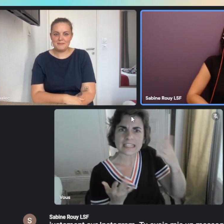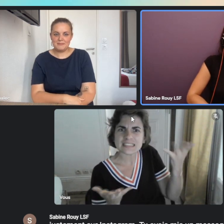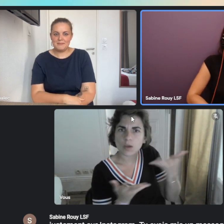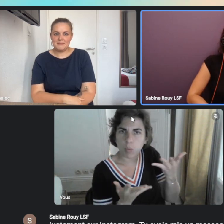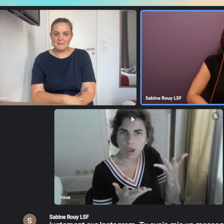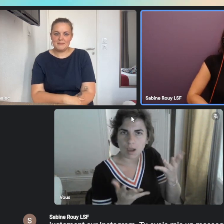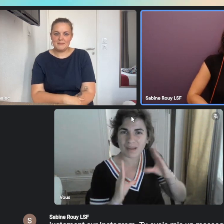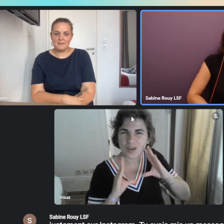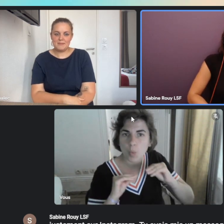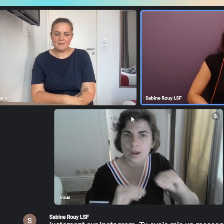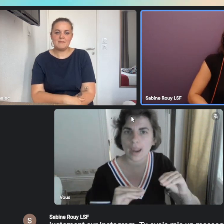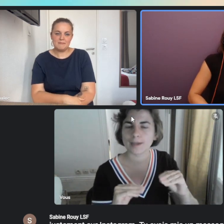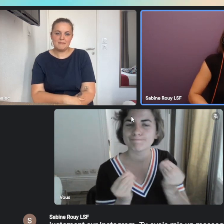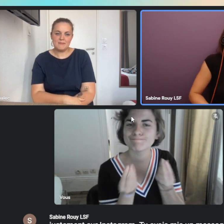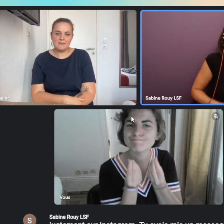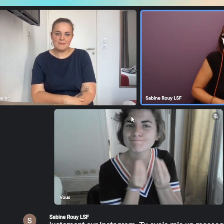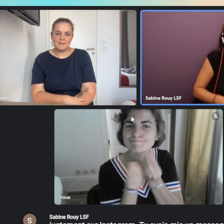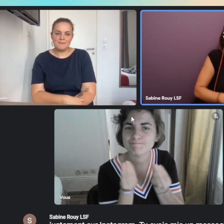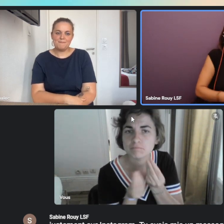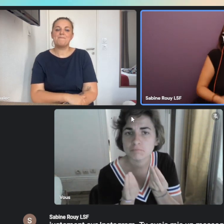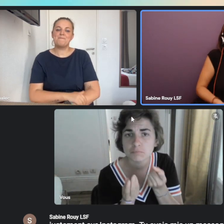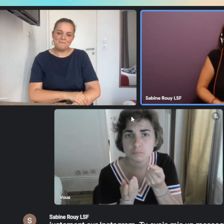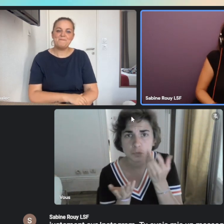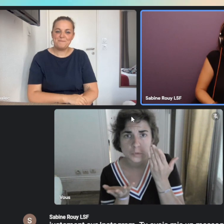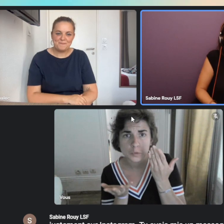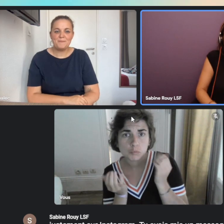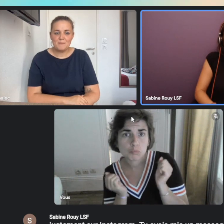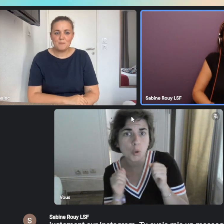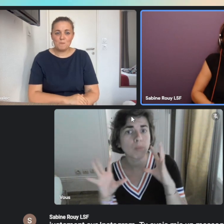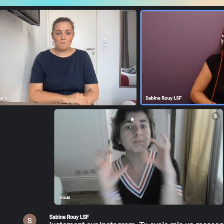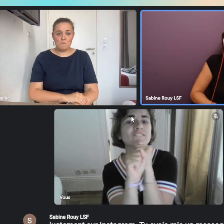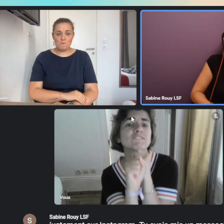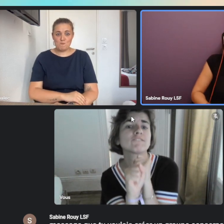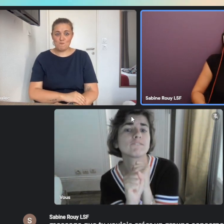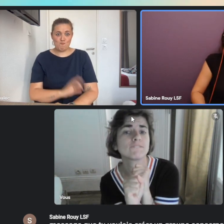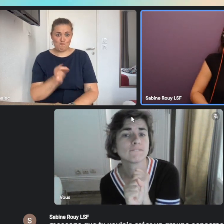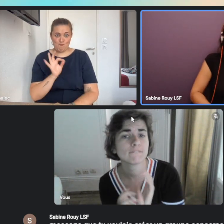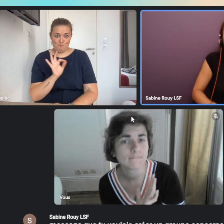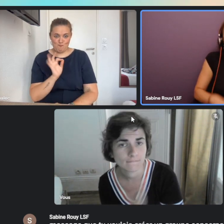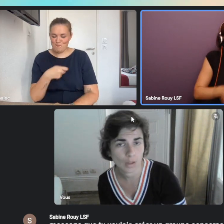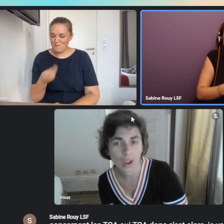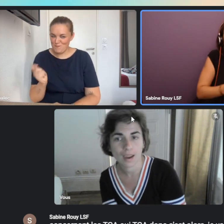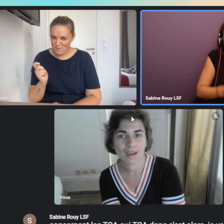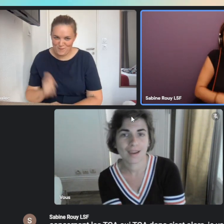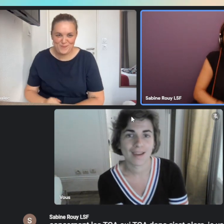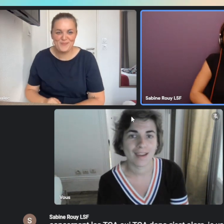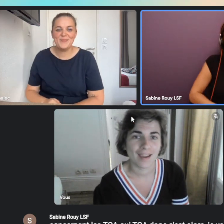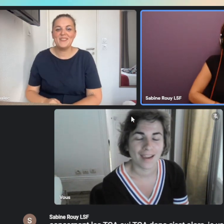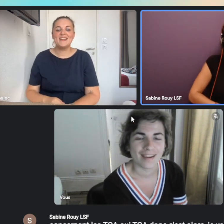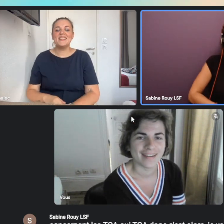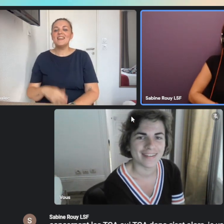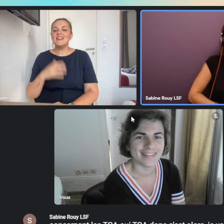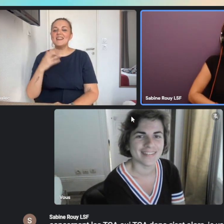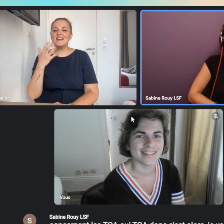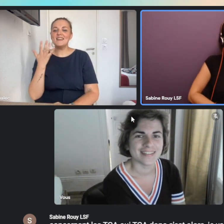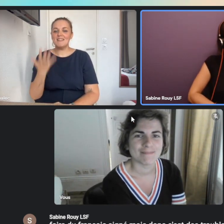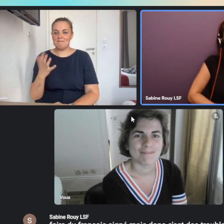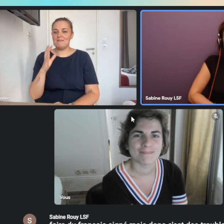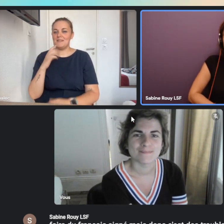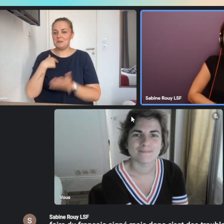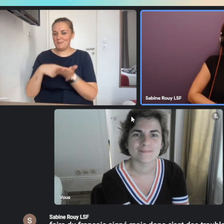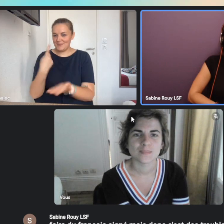Alors je sais ce que c'est comme ça, mais concrètement, qu'est-ce qu'il en est? Est-ce que tu peux, en bref, nous expliquer ce qu'il en est? Oui,